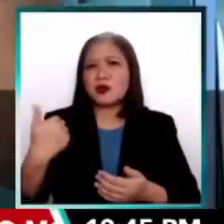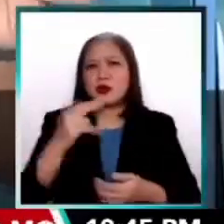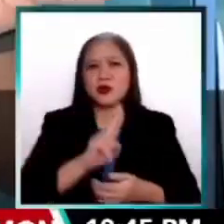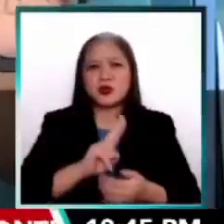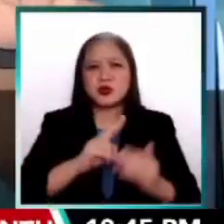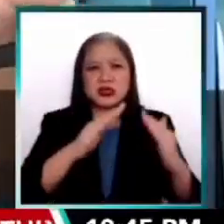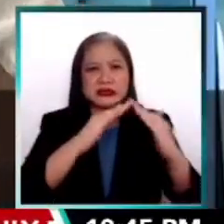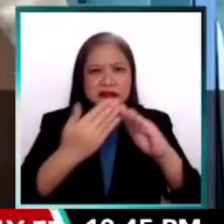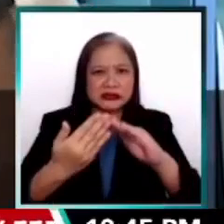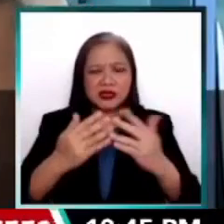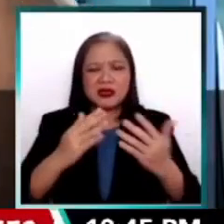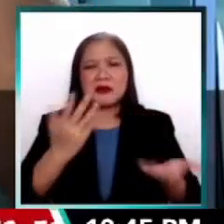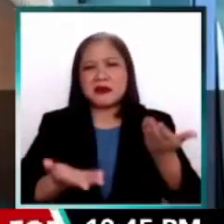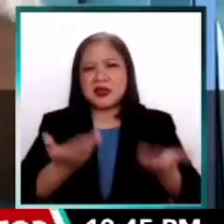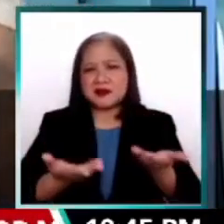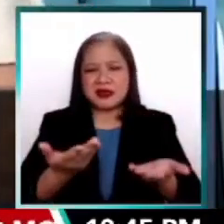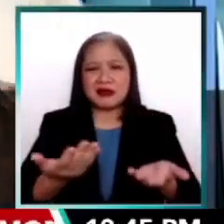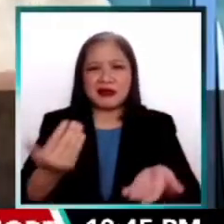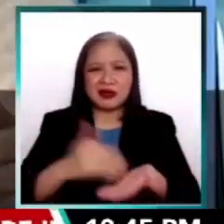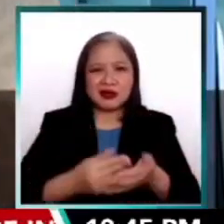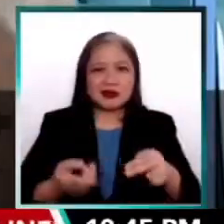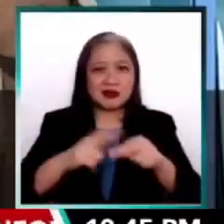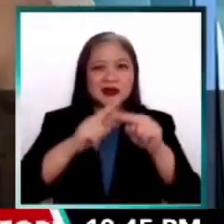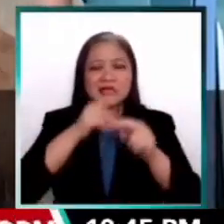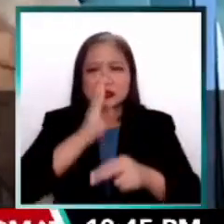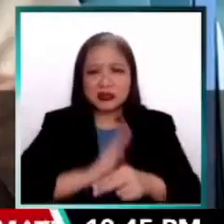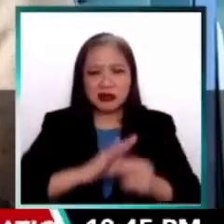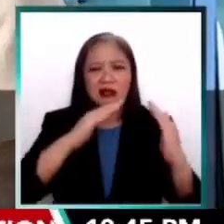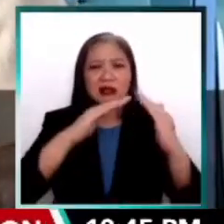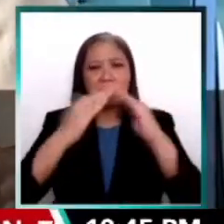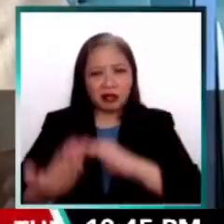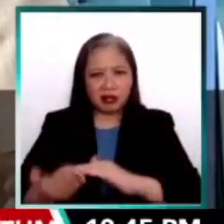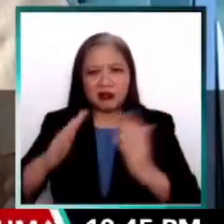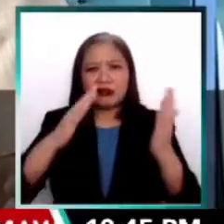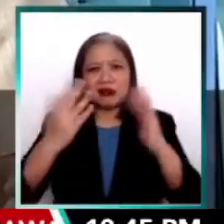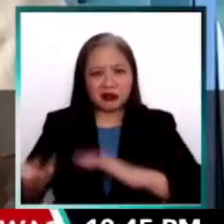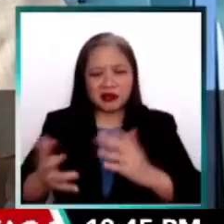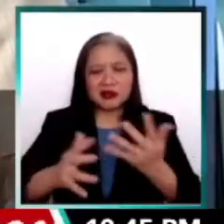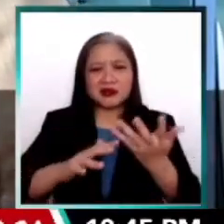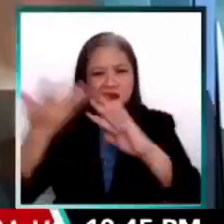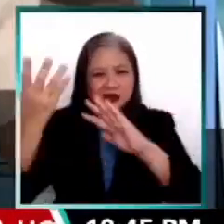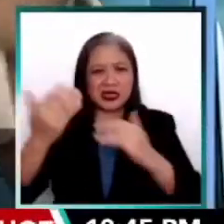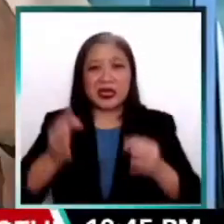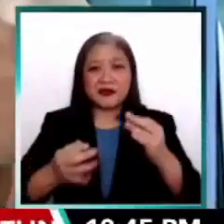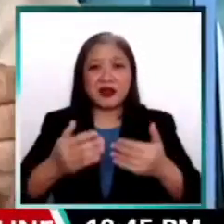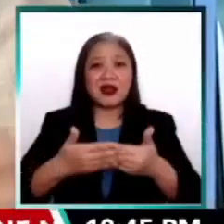magkaroon pa ng dagdag na damage at bumagsak kung magkaroon pa ng malakas na aftershock.